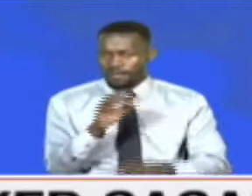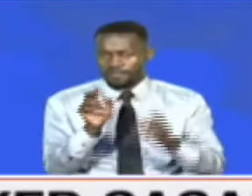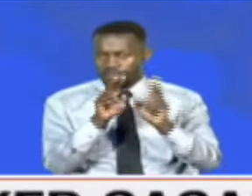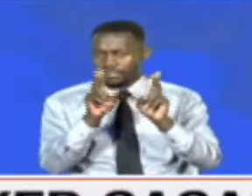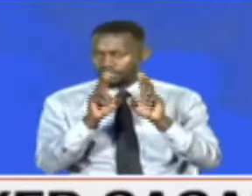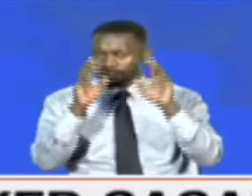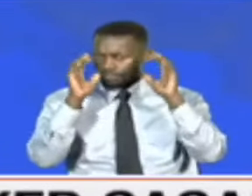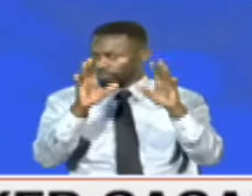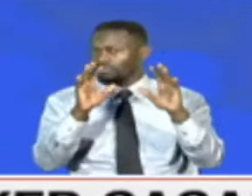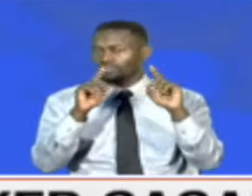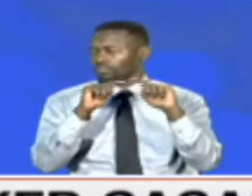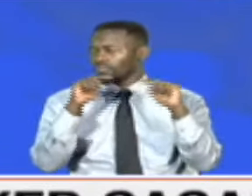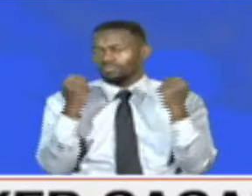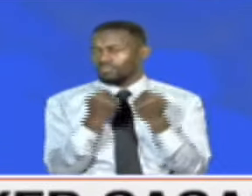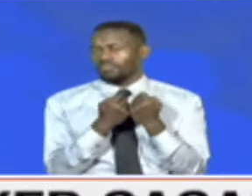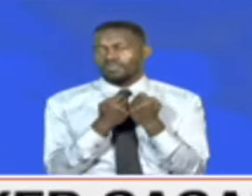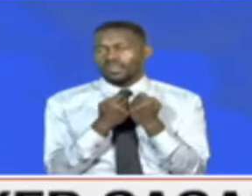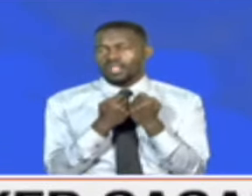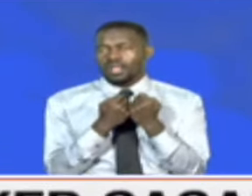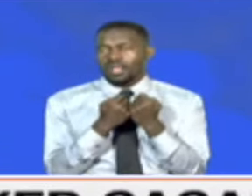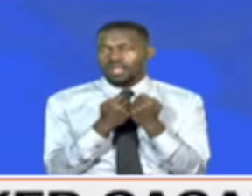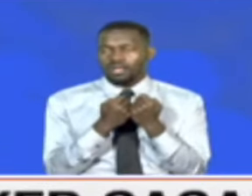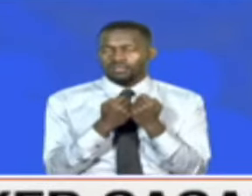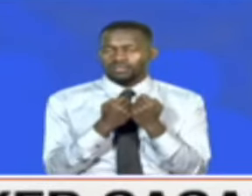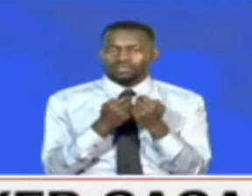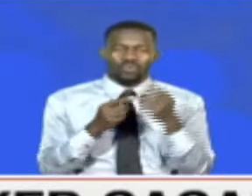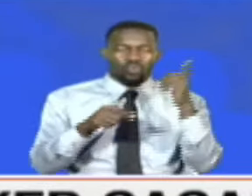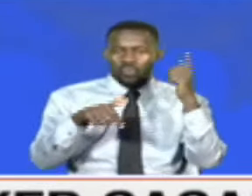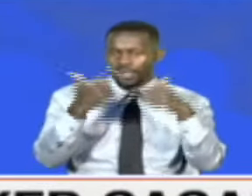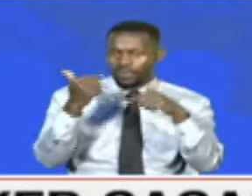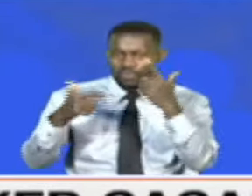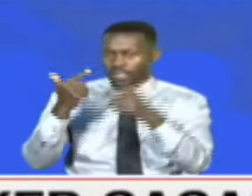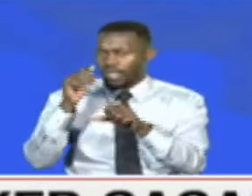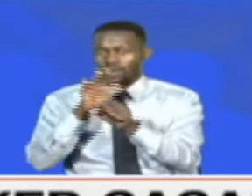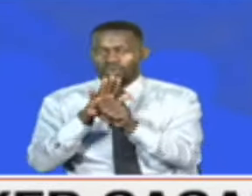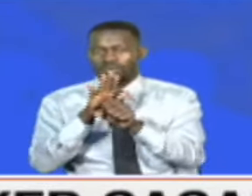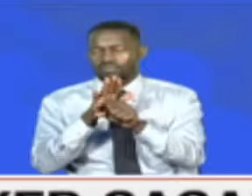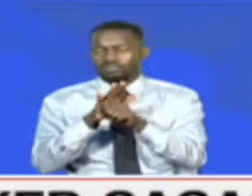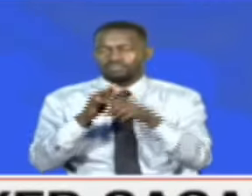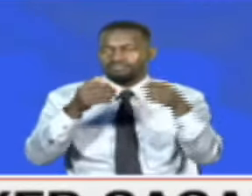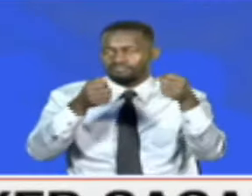Ni timu kubwa, ni timu imebeba titles na